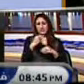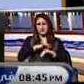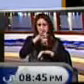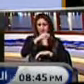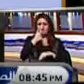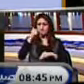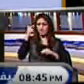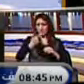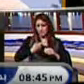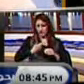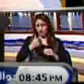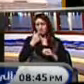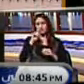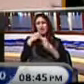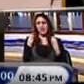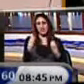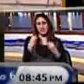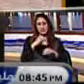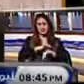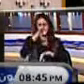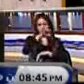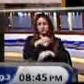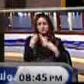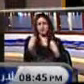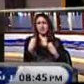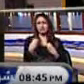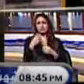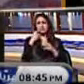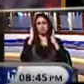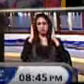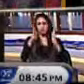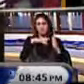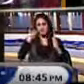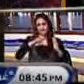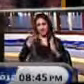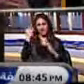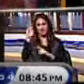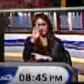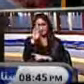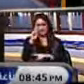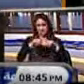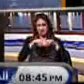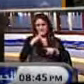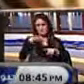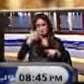الثلاثاء على أن يلقي البابا عظته الأسبوعية في موعدها بعد غد الأربعاء.